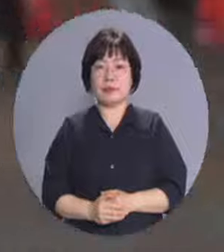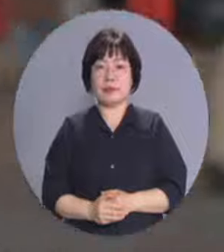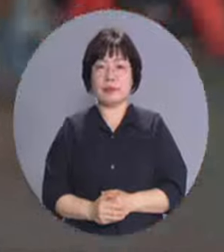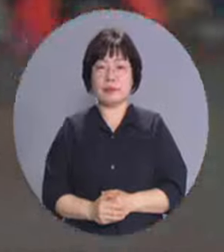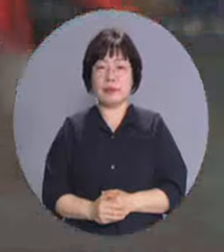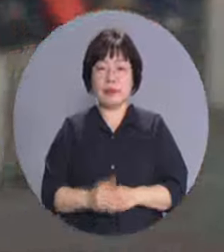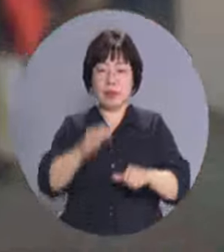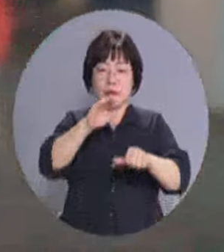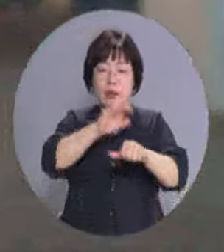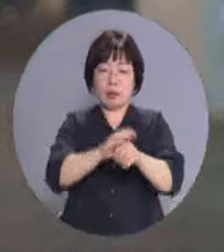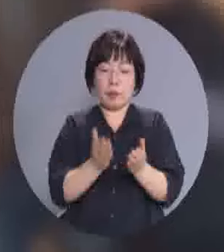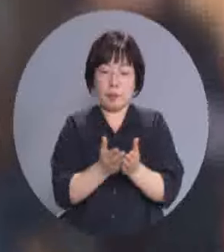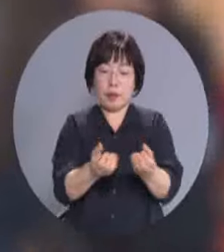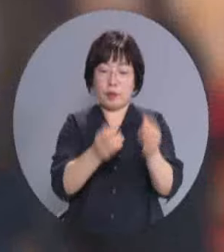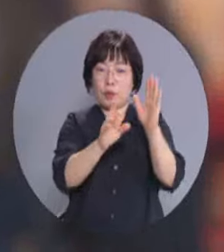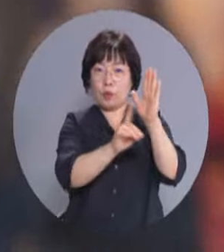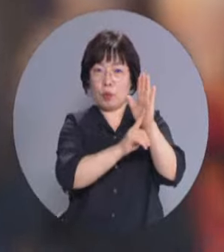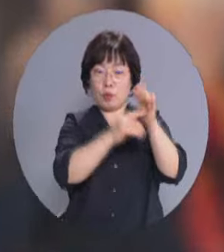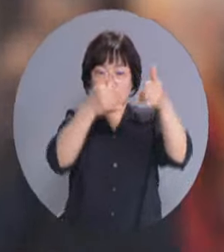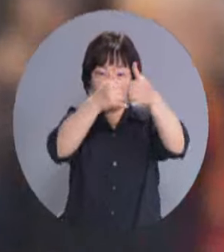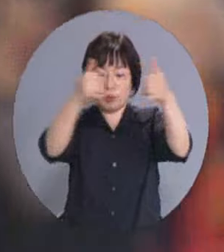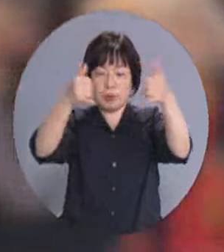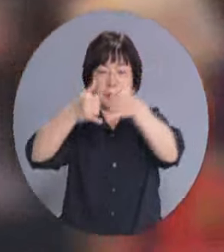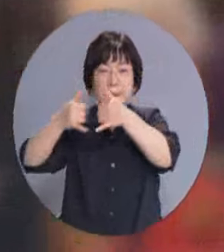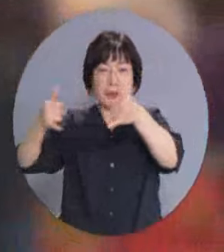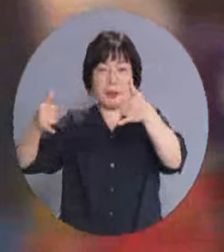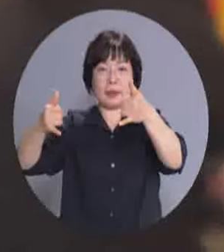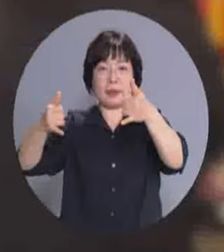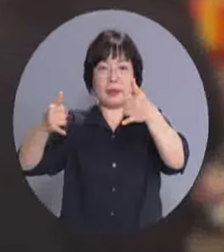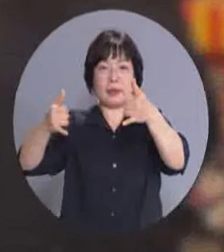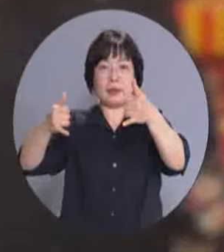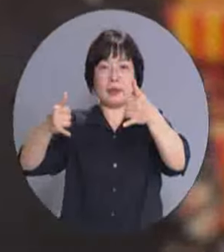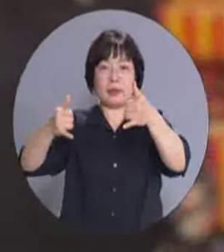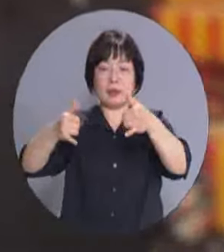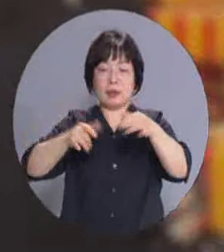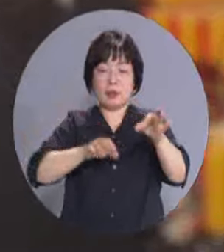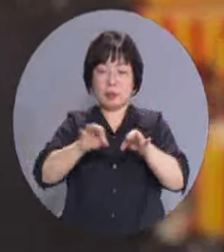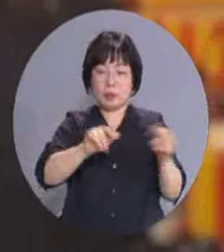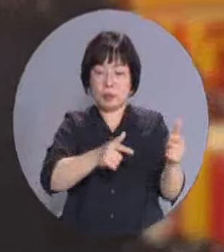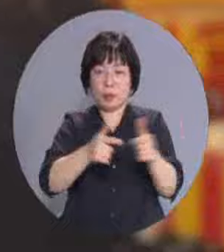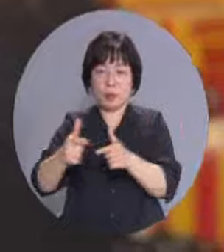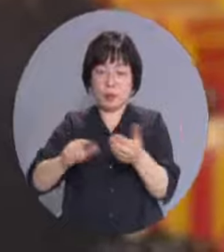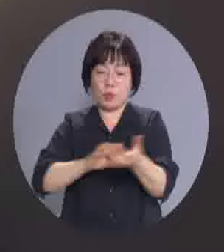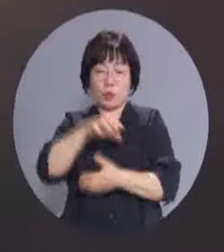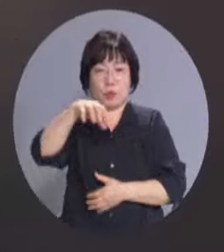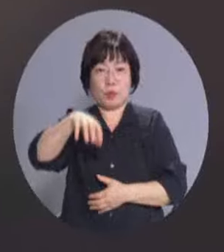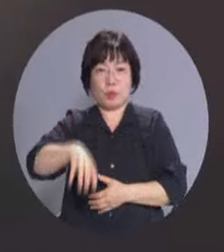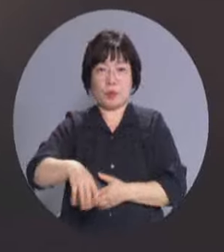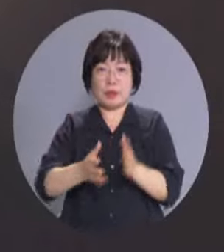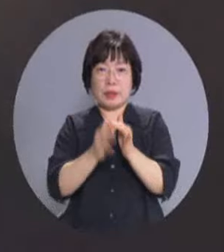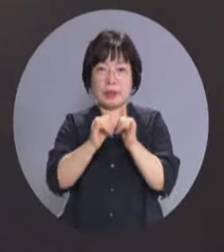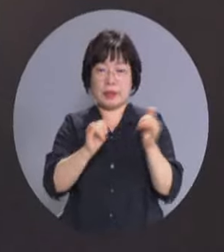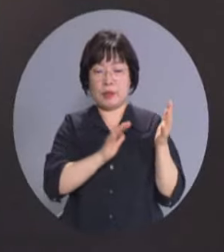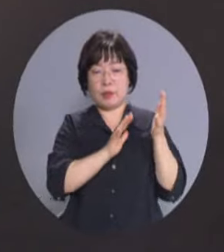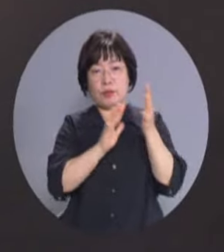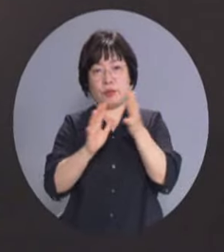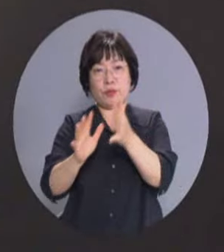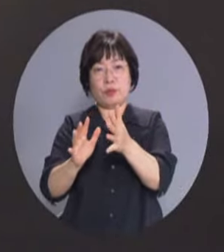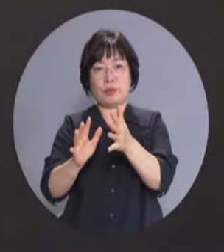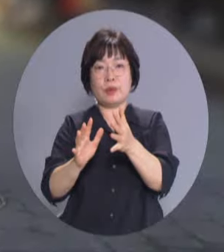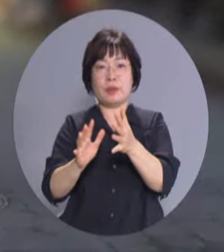거북선 축제를 홍보하는 현수막이 붙어 있습니다 먹거리 장와 놀이 시설엔 시민들의 발길이